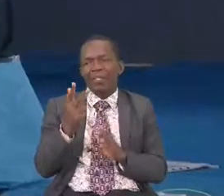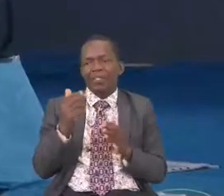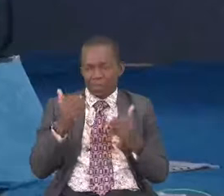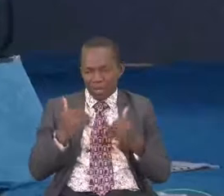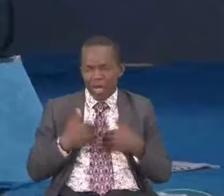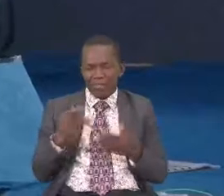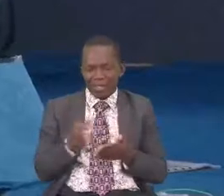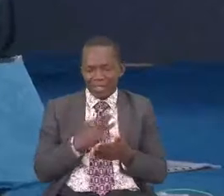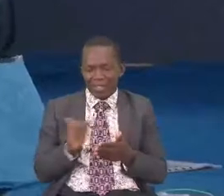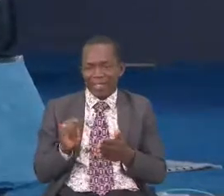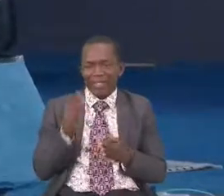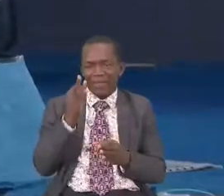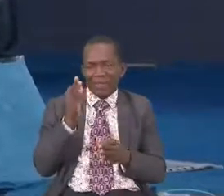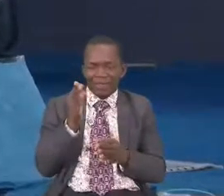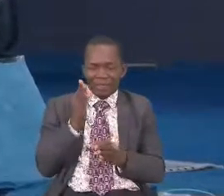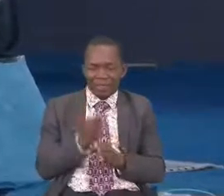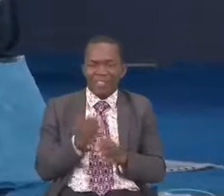est ta fidélité.